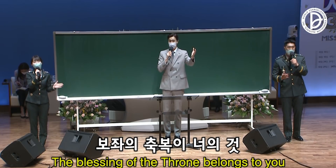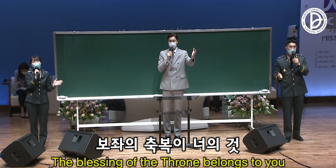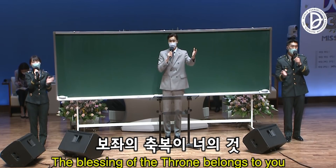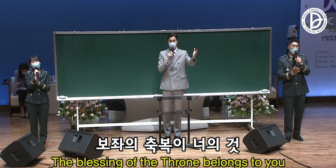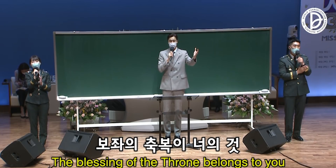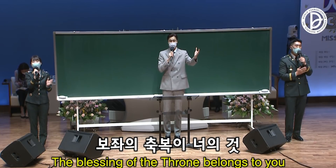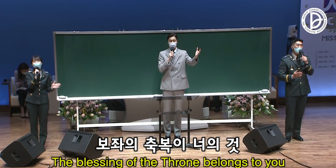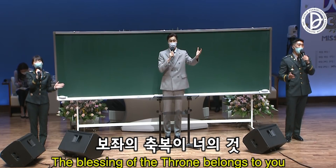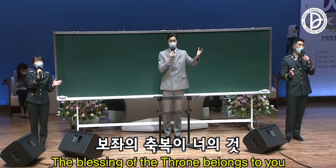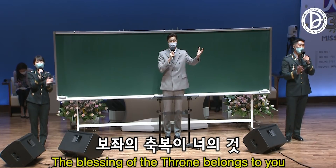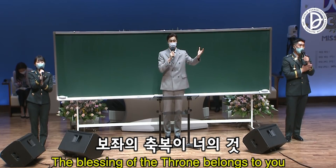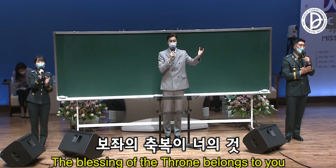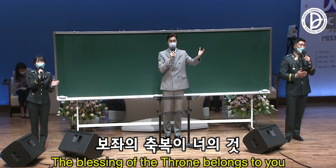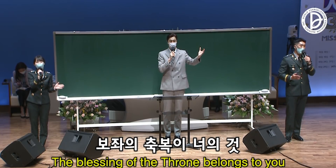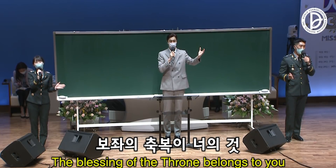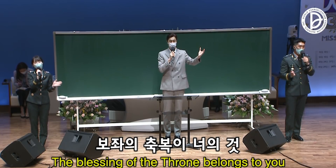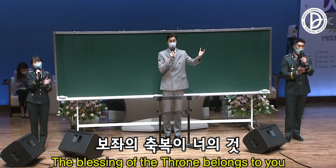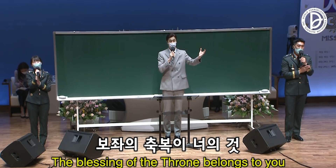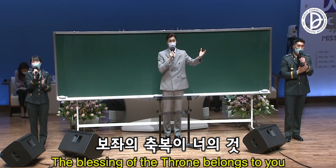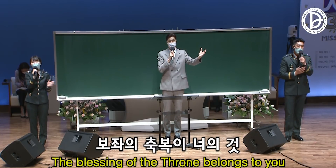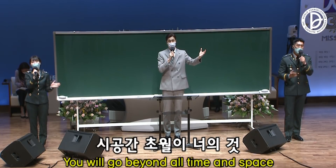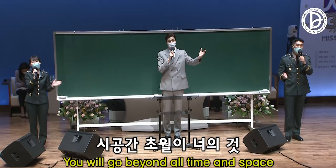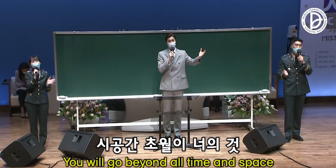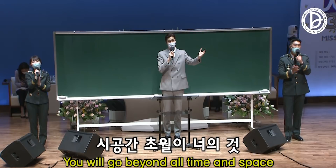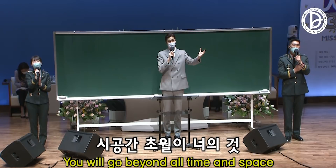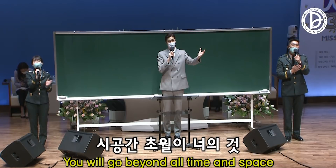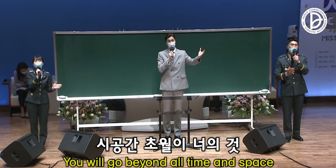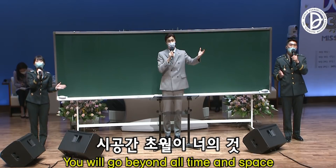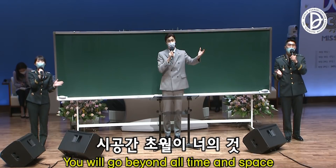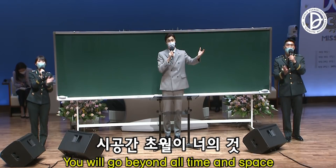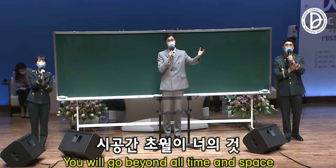보좌의 축복이 너의